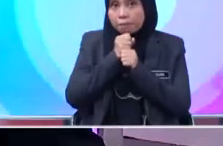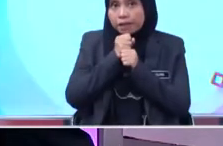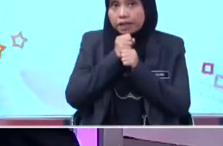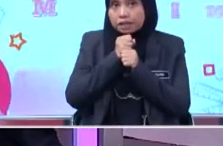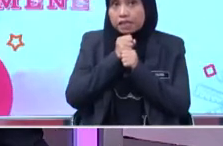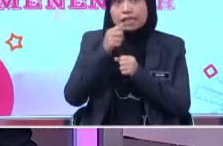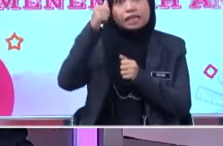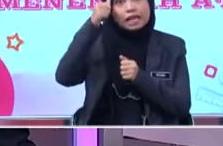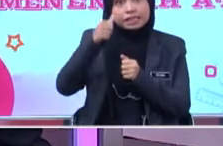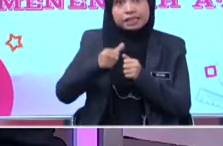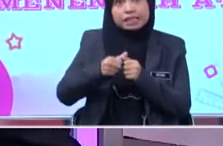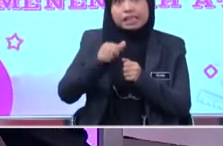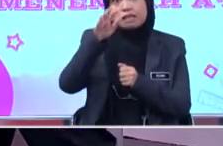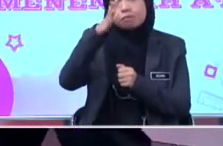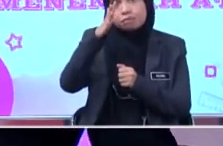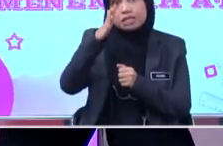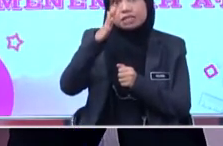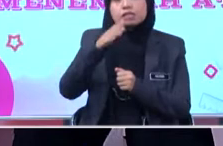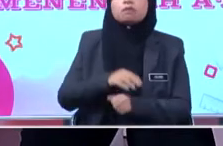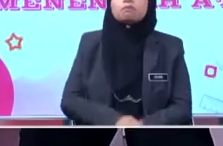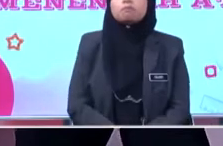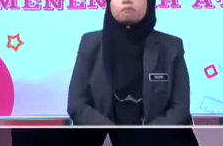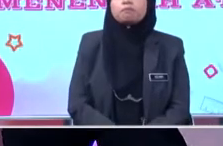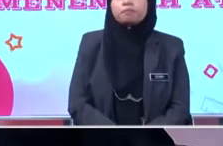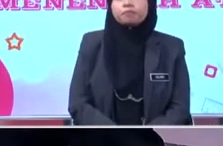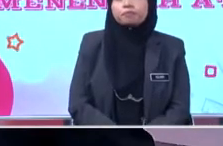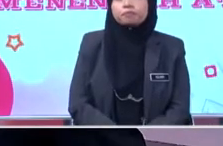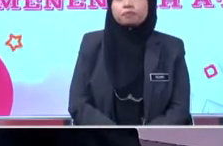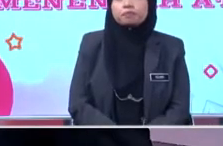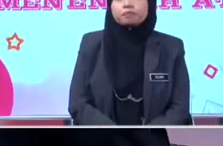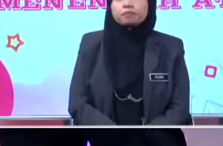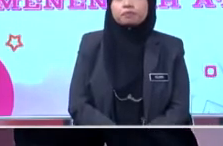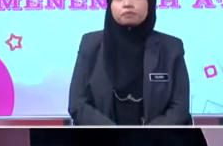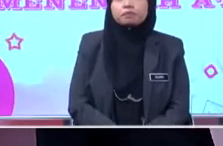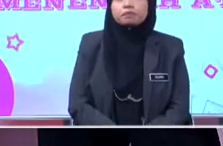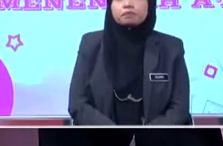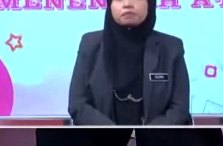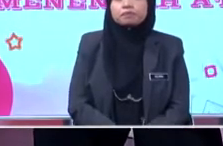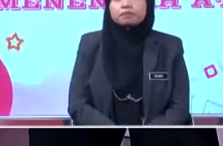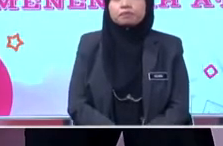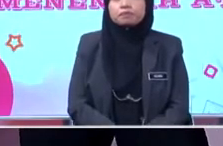menghafal 15 huruf ikhfa Haqiqi dengan baik Insyaallah